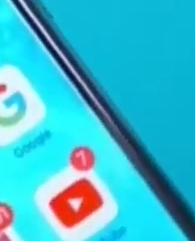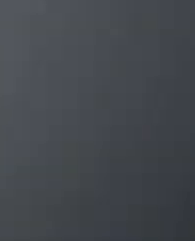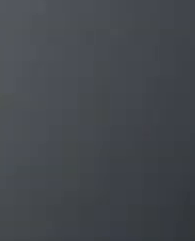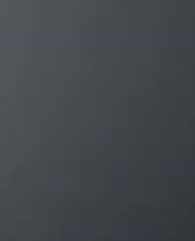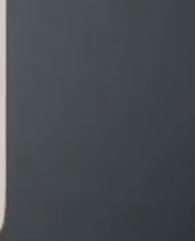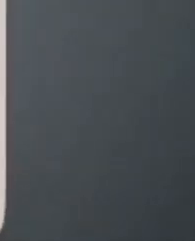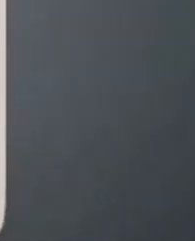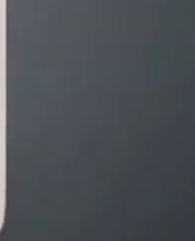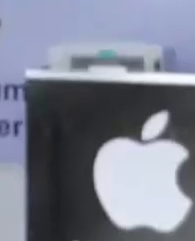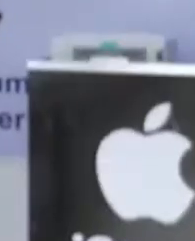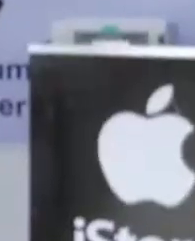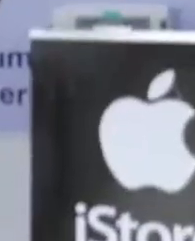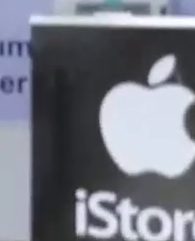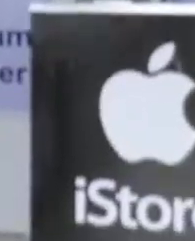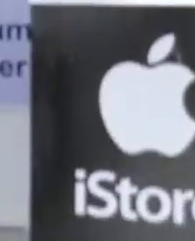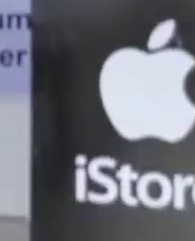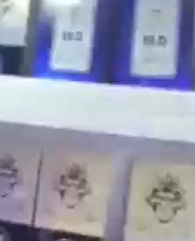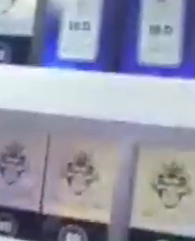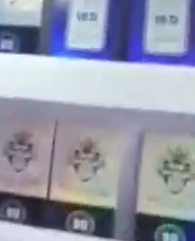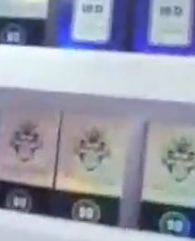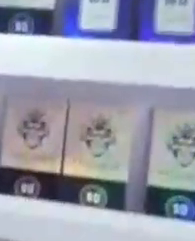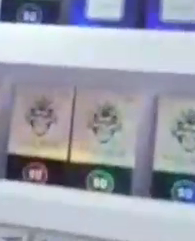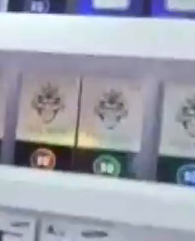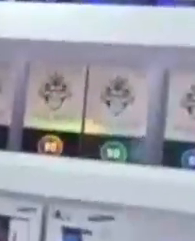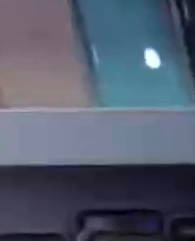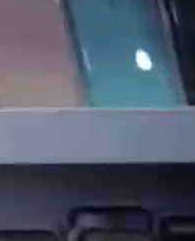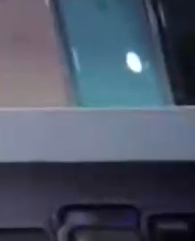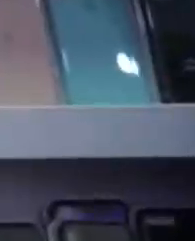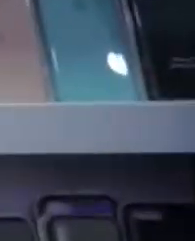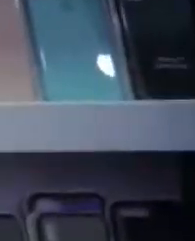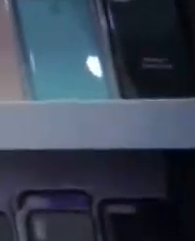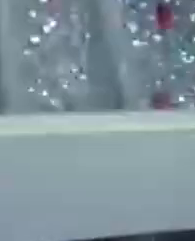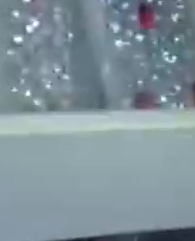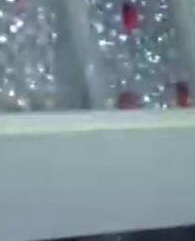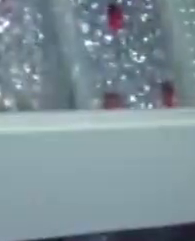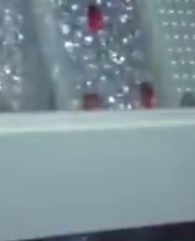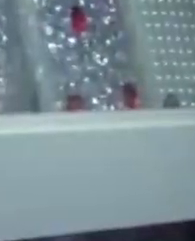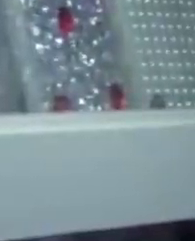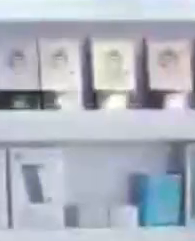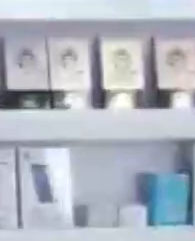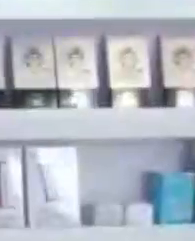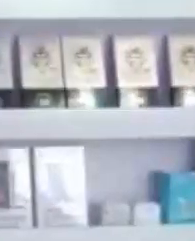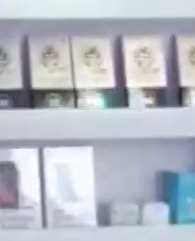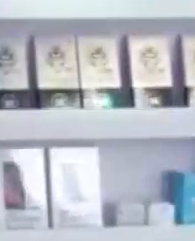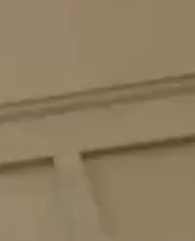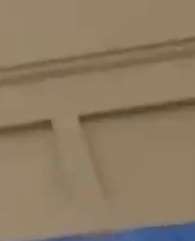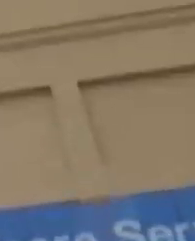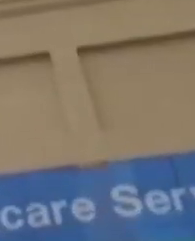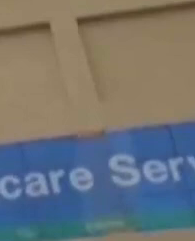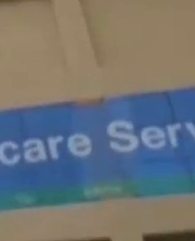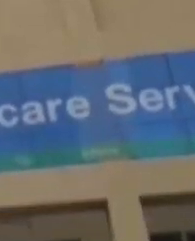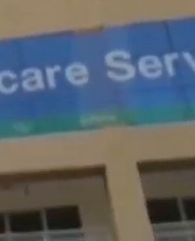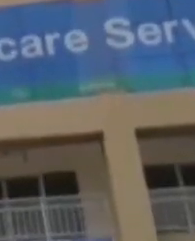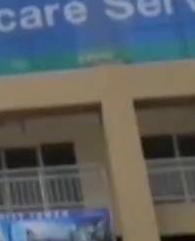Max. Akarusho kandi muri Samsung 250 nuko ari wonyine usanga accessories zizi telefone za original. Samsung 250 ni mu muturirwa